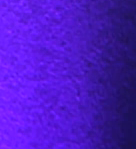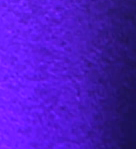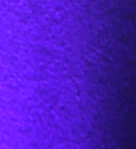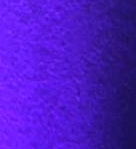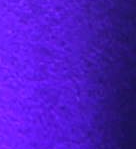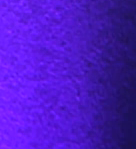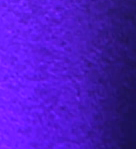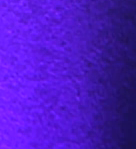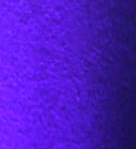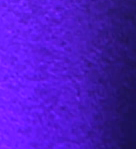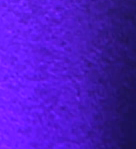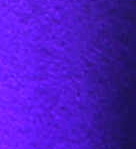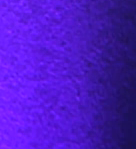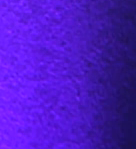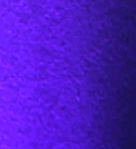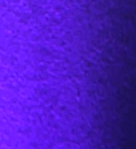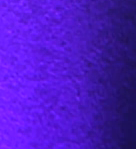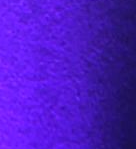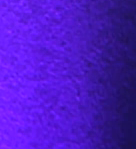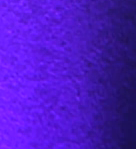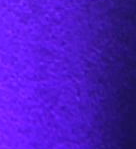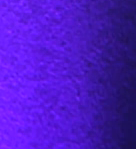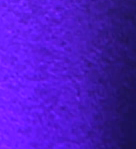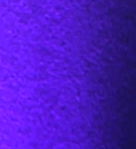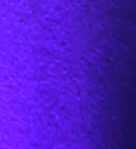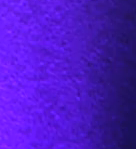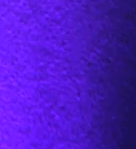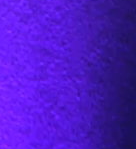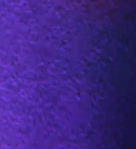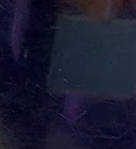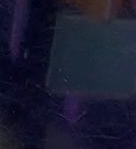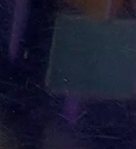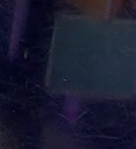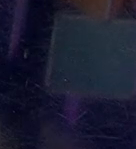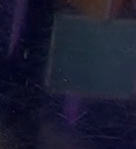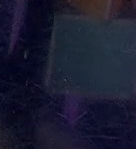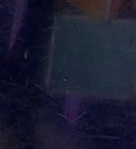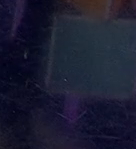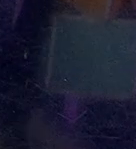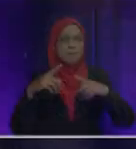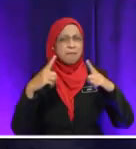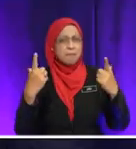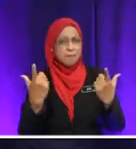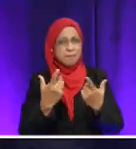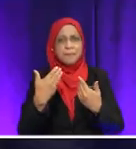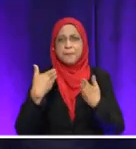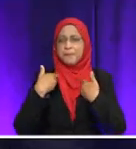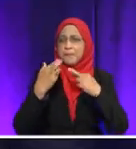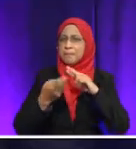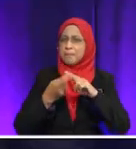terima kasih Cikgu Oke dance gue seperti biasa dalam satu Billy Dajjal ini kita kenal